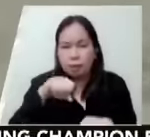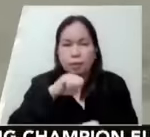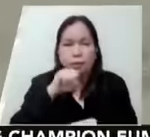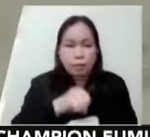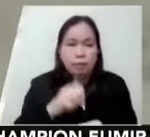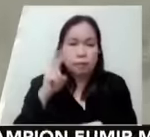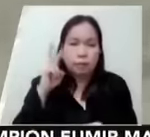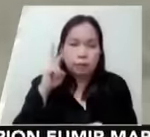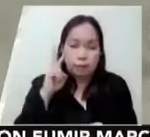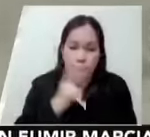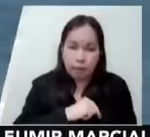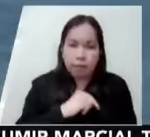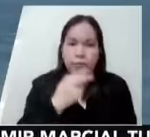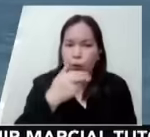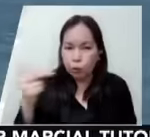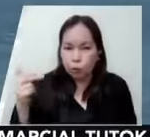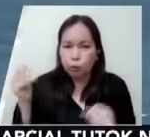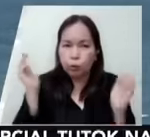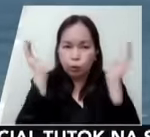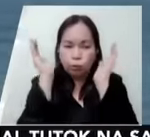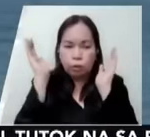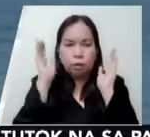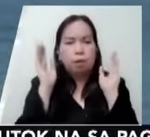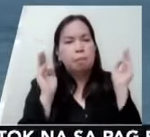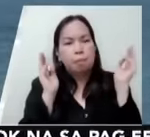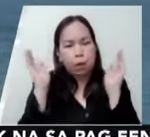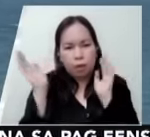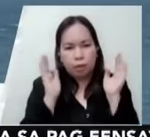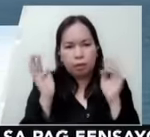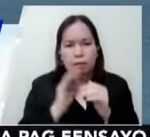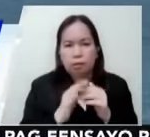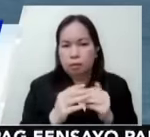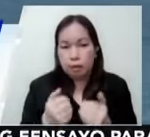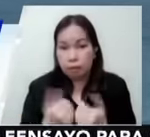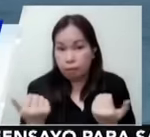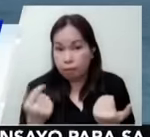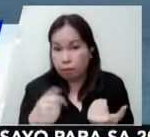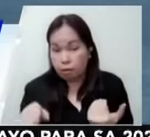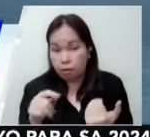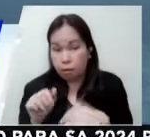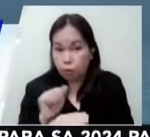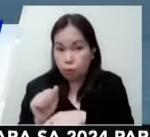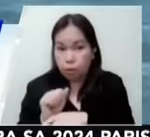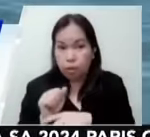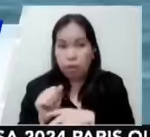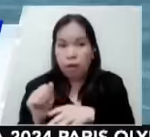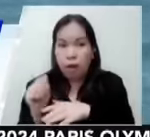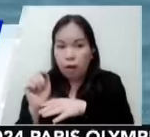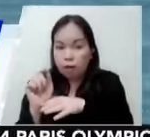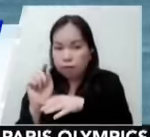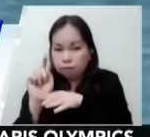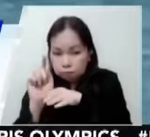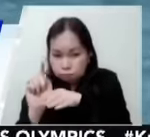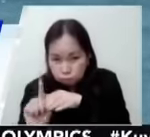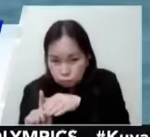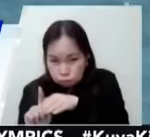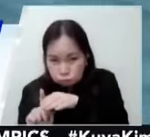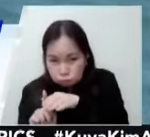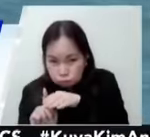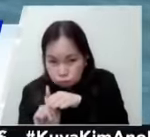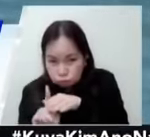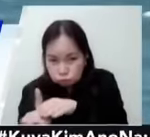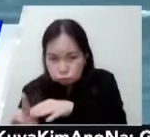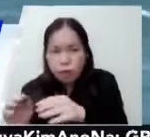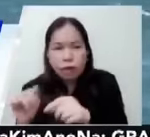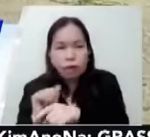Indonesia, Brunei at Malaysia. Hiwalay pa sa Balikatan ang anti-submarine exercises ng Pilipinas, Australia, Japan at Amerika